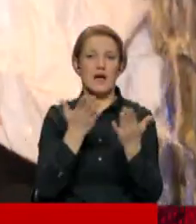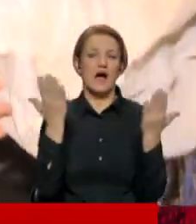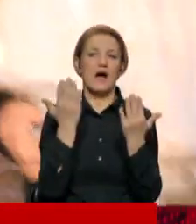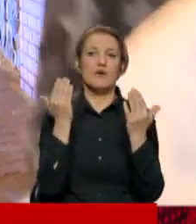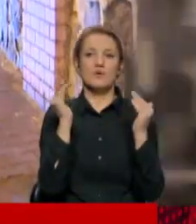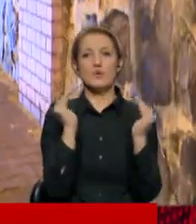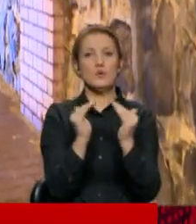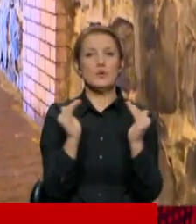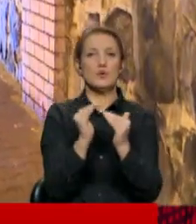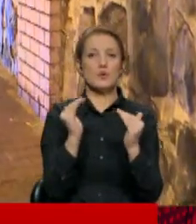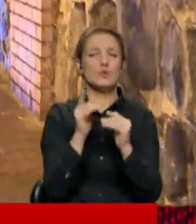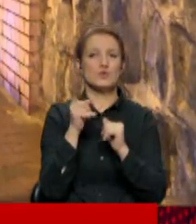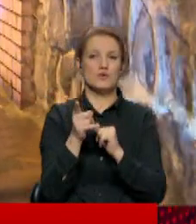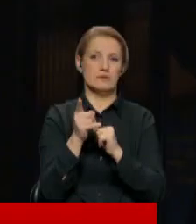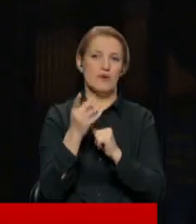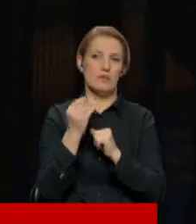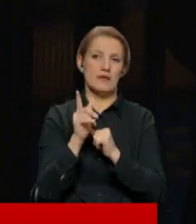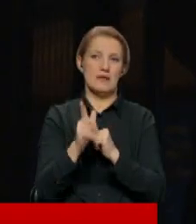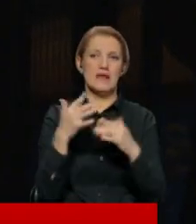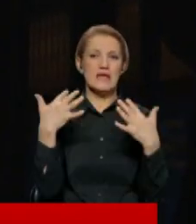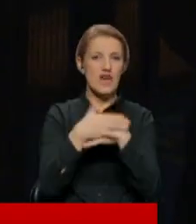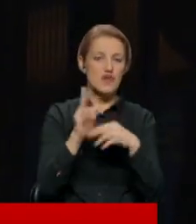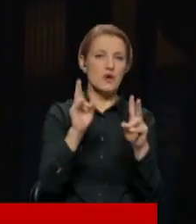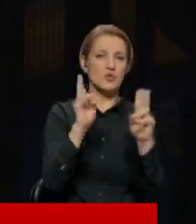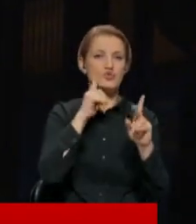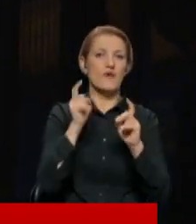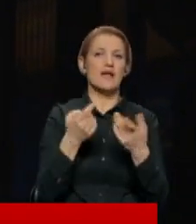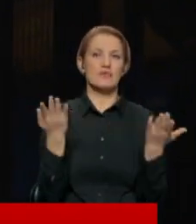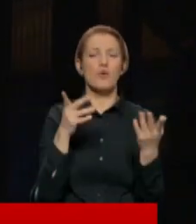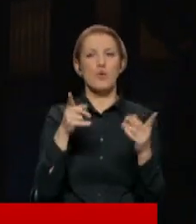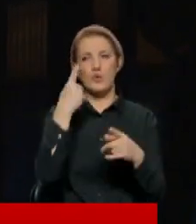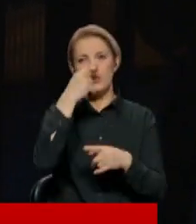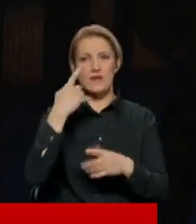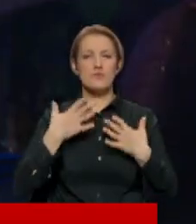bir meridyen seçilmesi lazım. Gece mi gündüz mü onu fark edemiyoruz. O